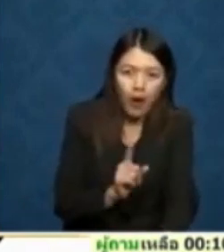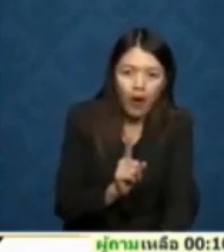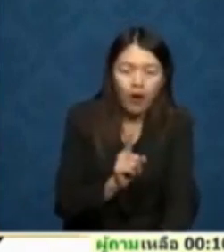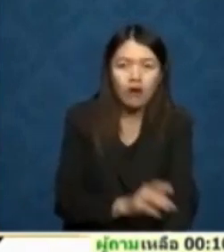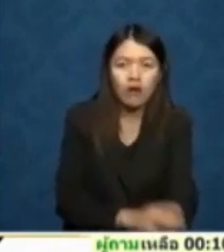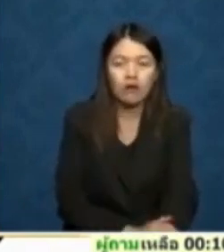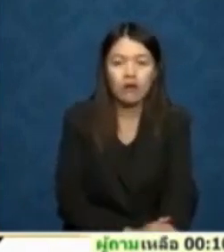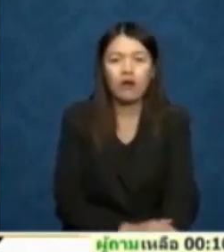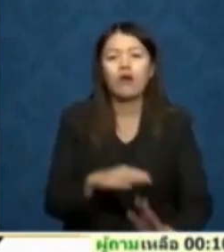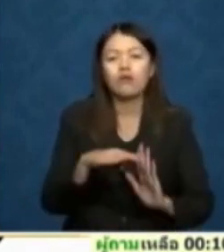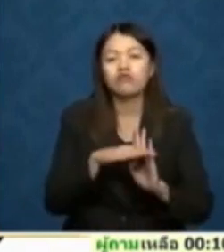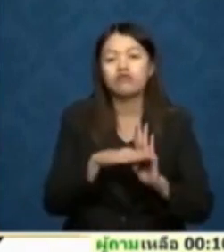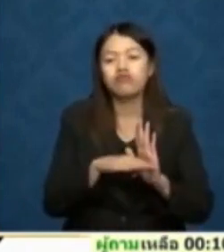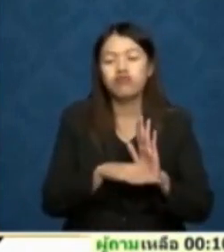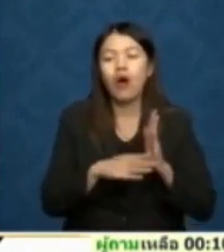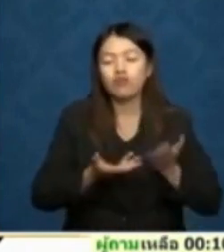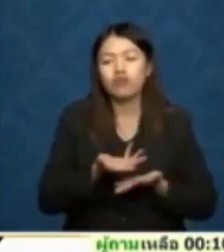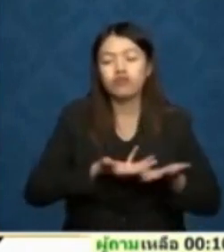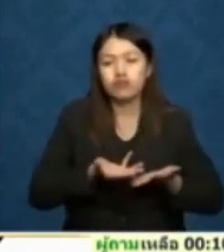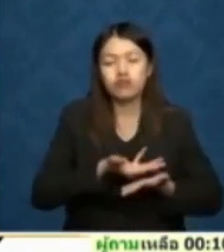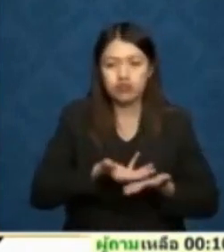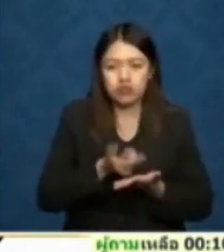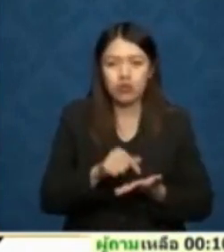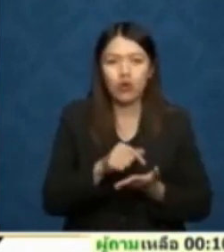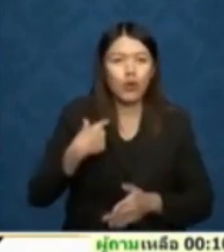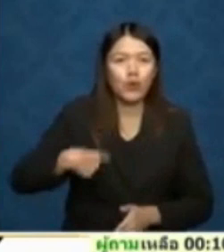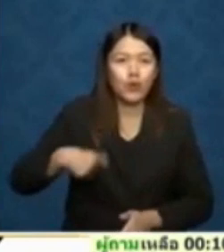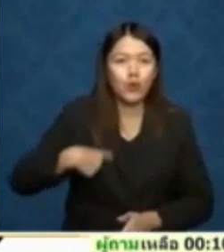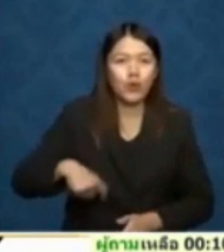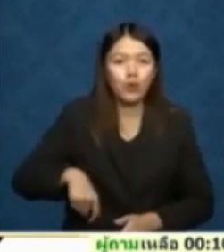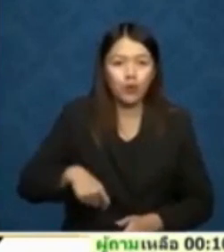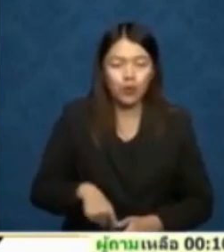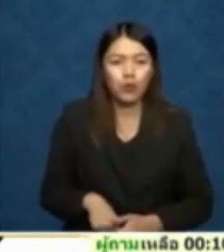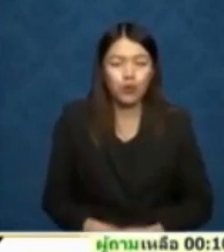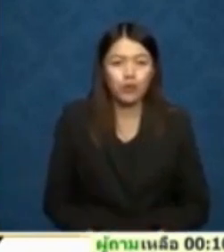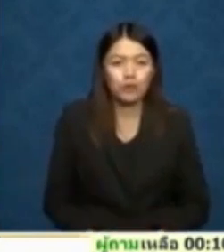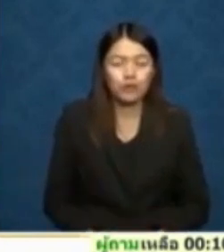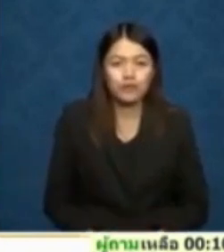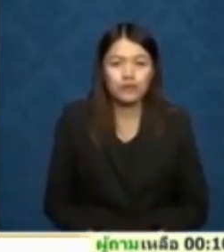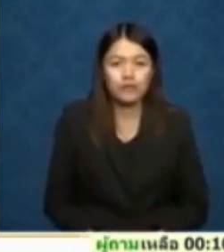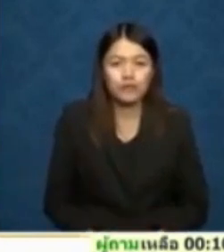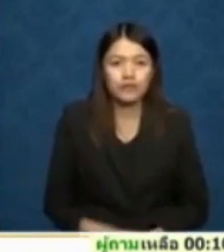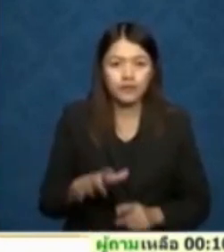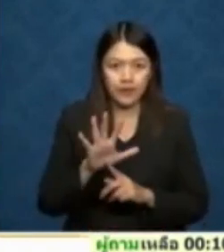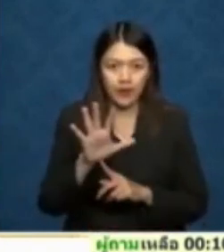อยู่ในขั้นตอนของการพิจารณาของศาลต่อไปนะครับในประเด็นที่5ประเด็นที่ท่